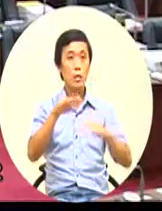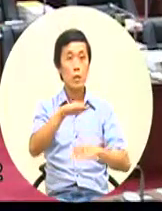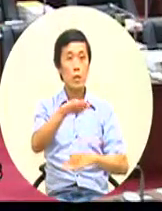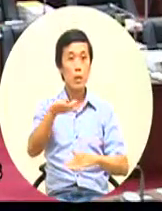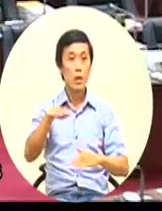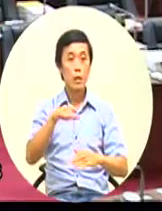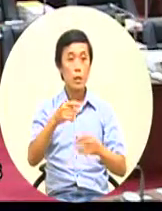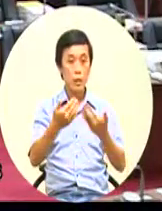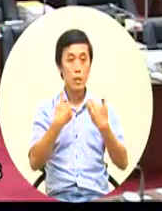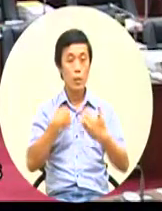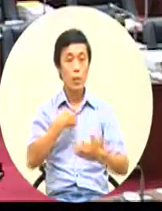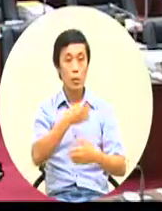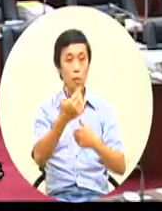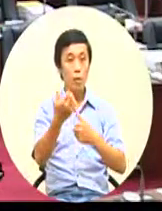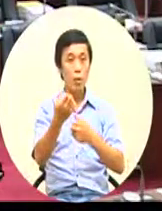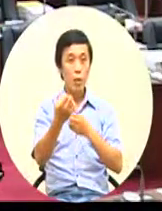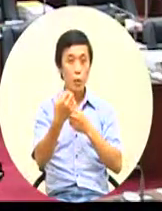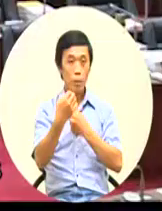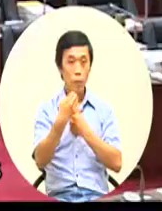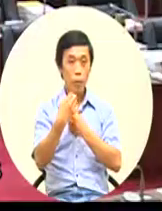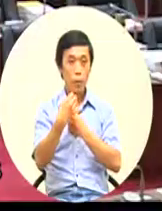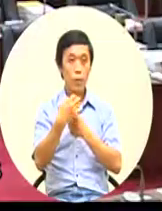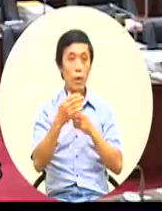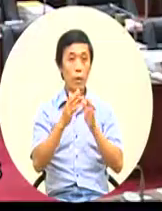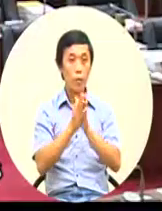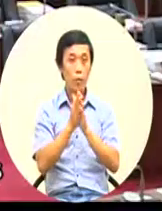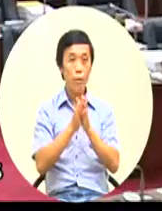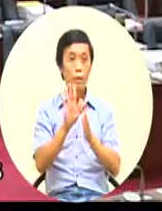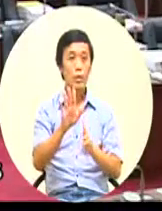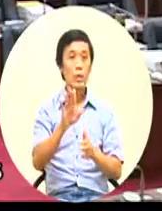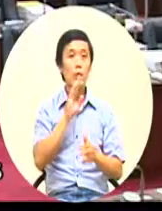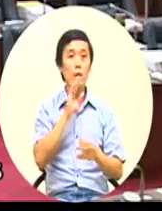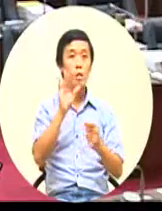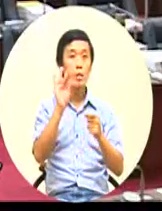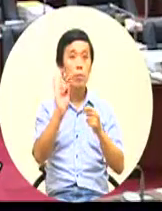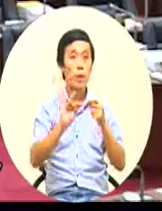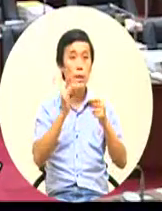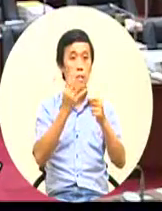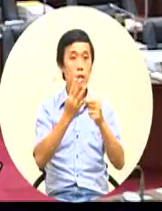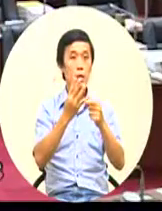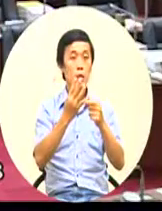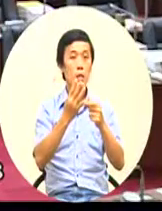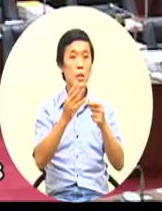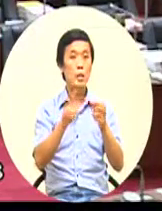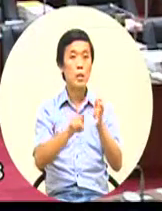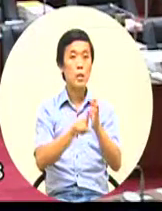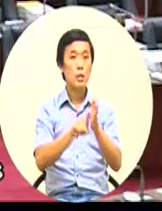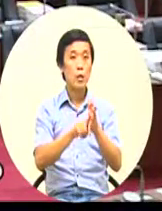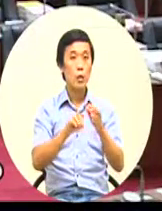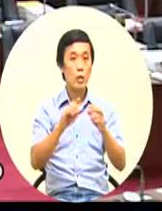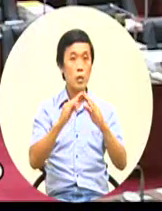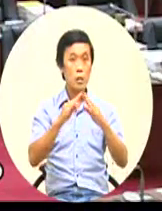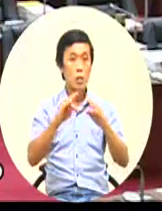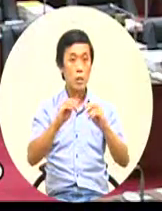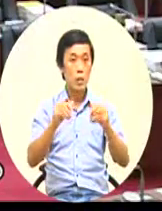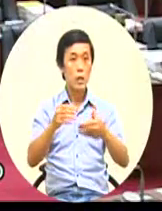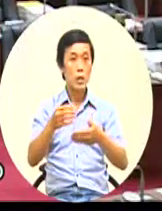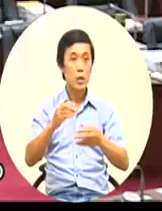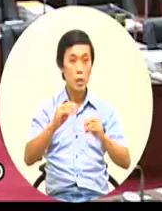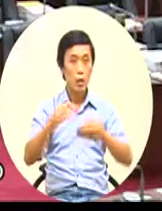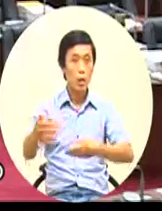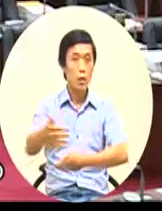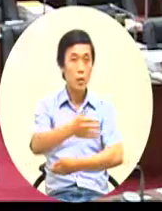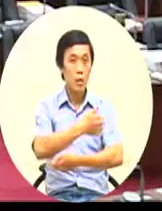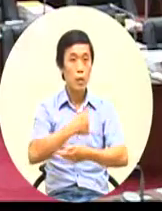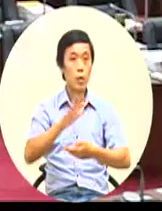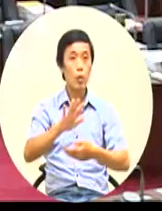咱啦。结果这個经营下就是重点的104年，咱市价已经征收，市价征收甲104年